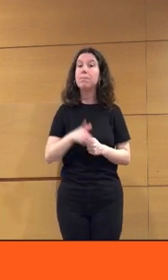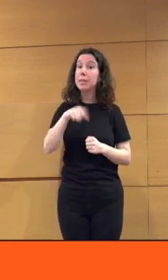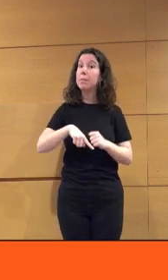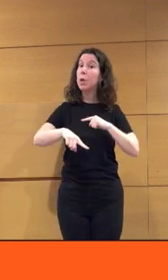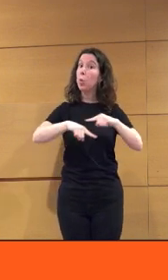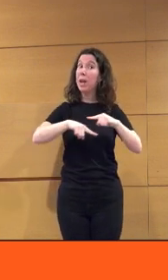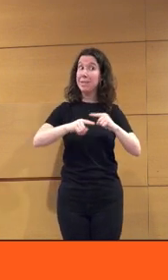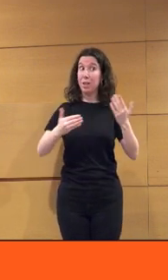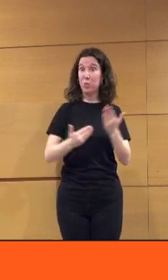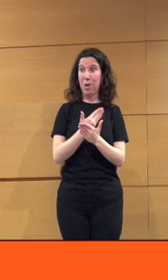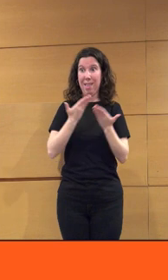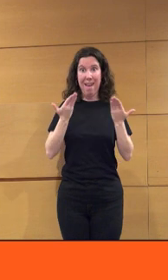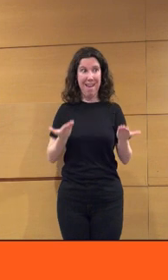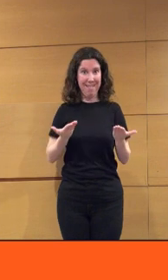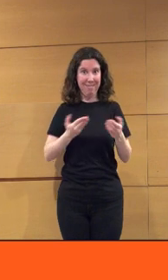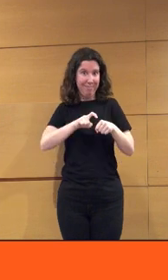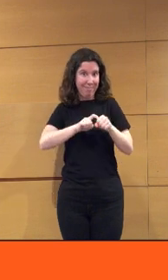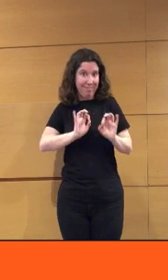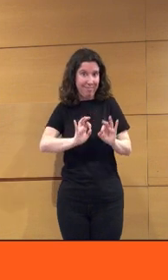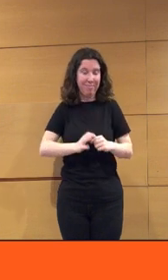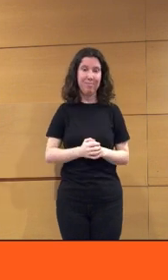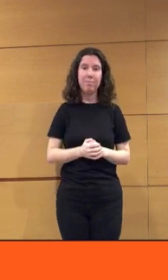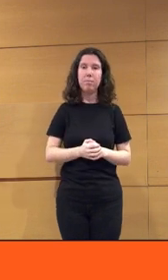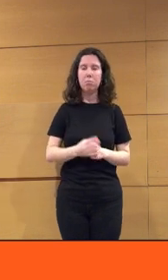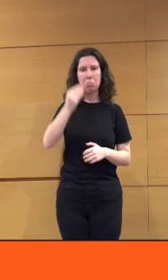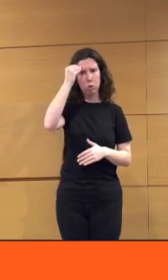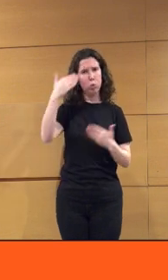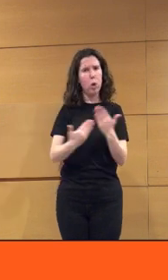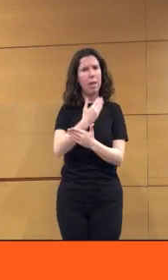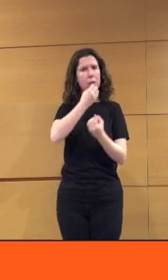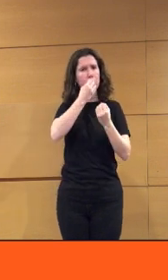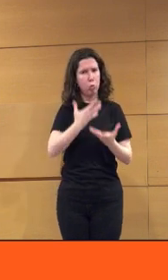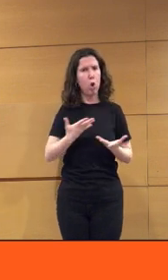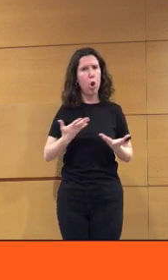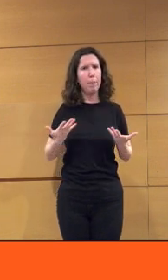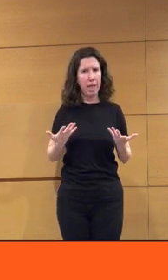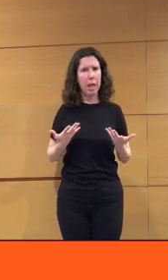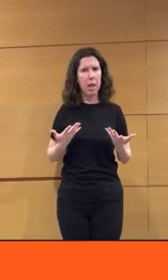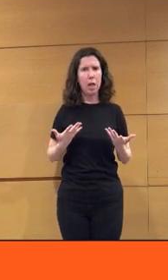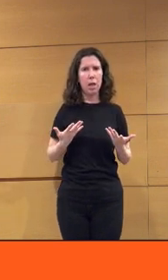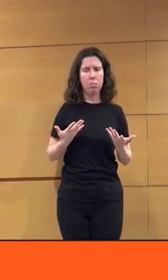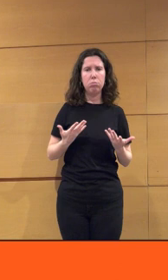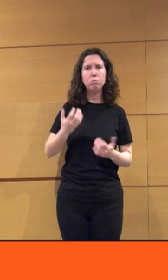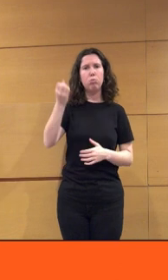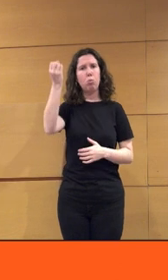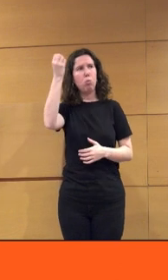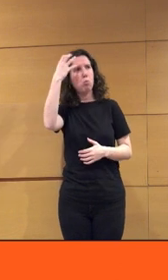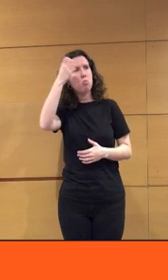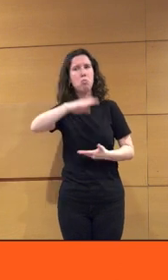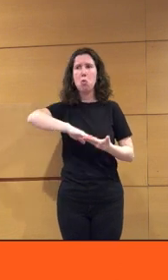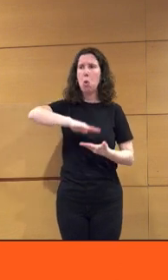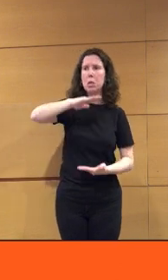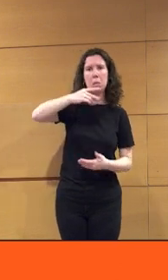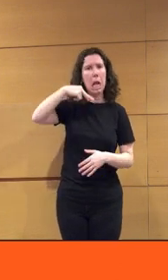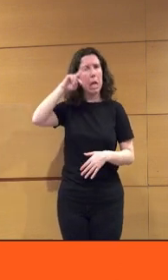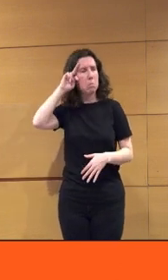aquest tipus de jornades. Jo crec que aquest tipus de jornades estan molt bé. Compartim coneixement, experiència. L'any